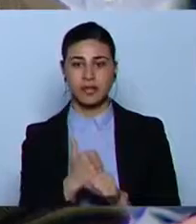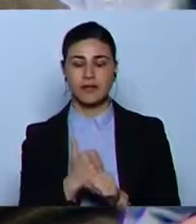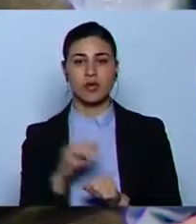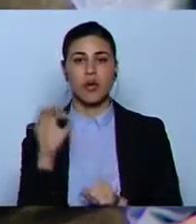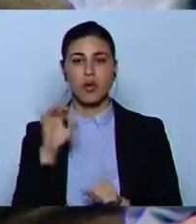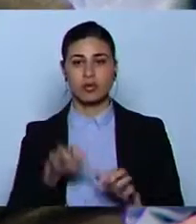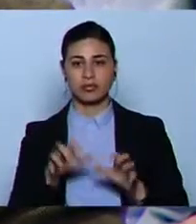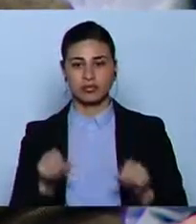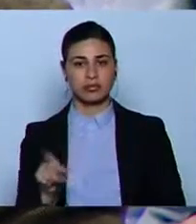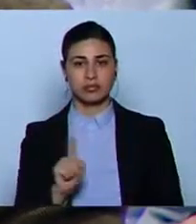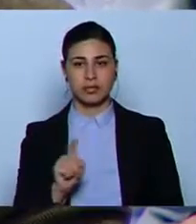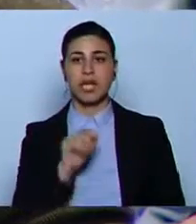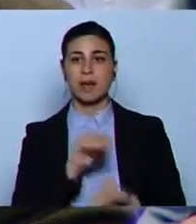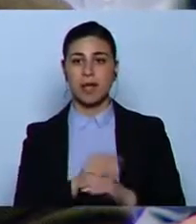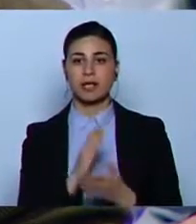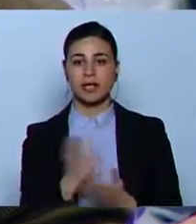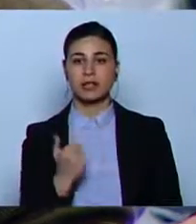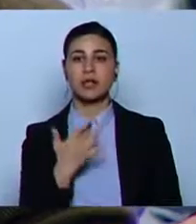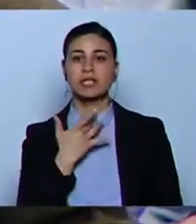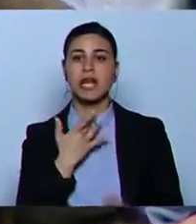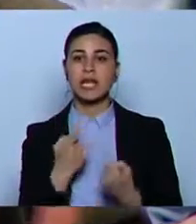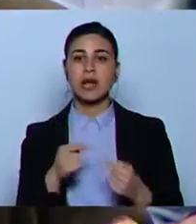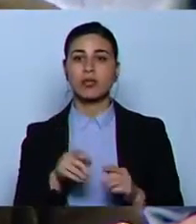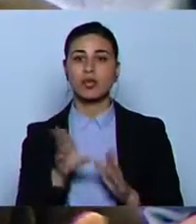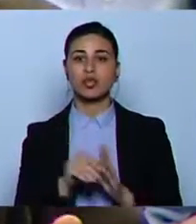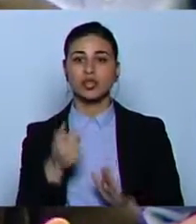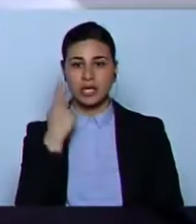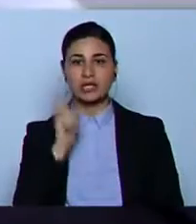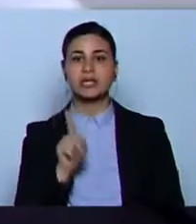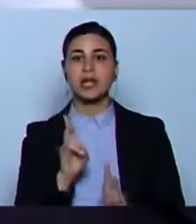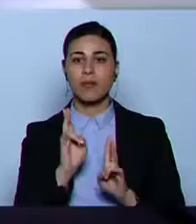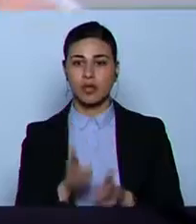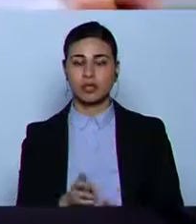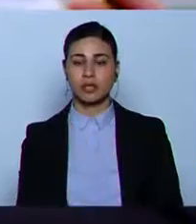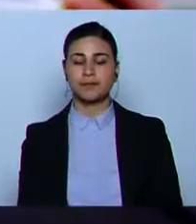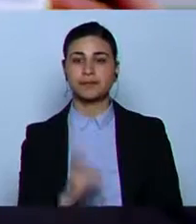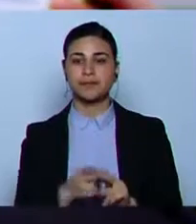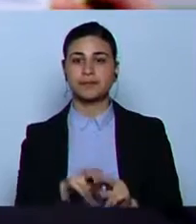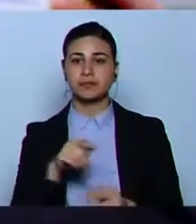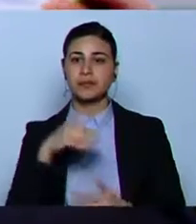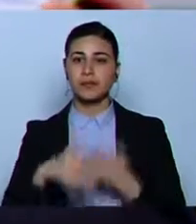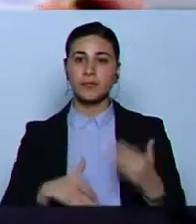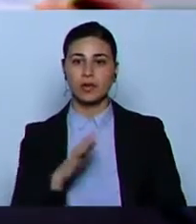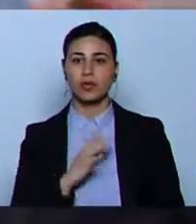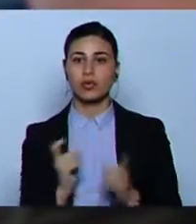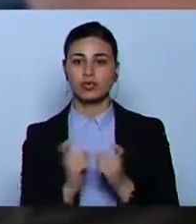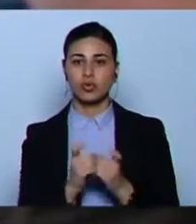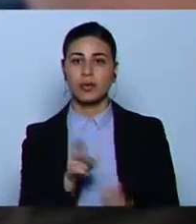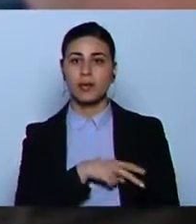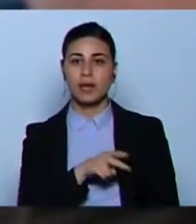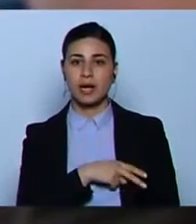გავლენების მომენტზე ფაქტისაა ხო, იმიტომ რომ გორის საკრებულოში რეები მოხდა ყველა მერსაც ნახეთ ხო? იმიტომ რომ დაერივნენ რაღაცას მივიღეთ